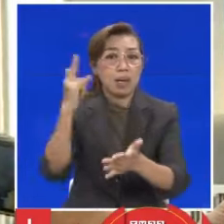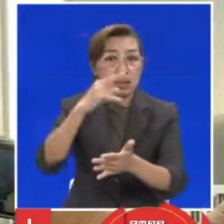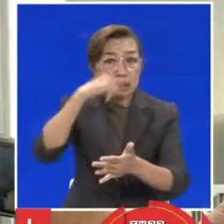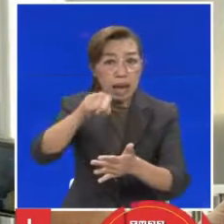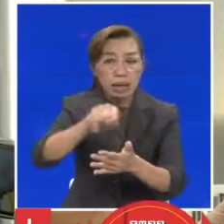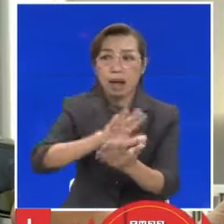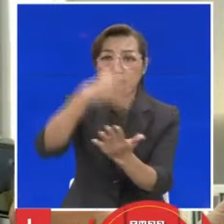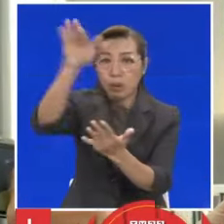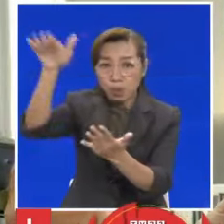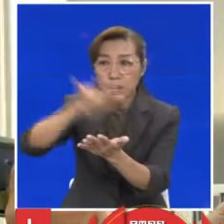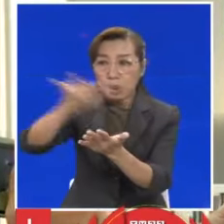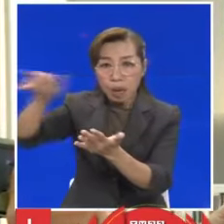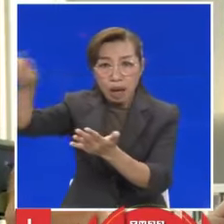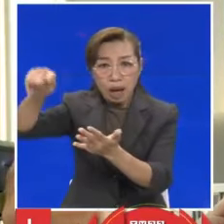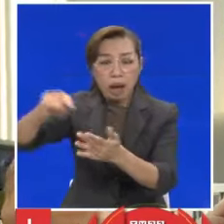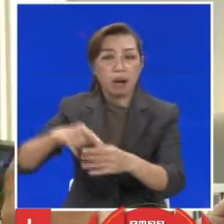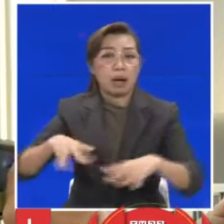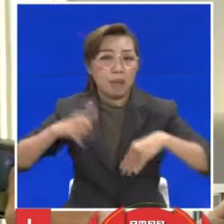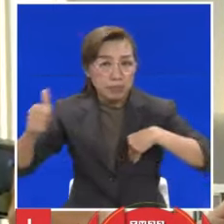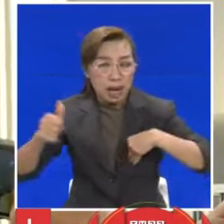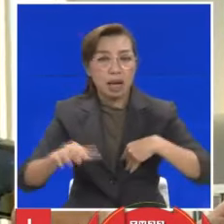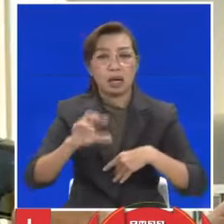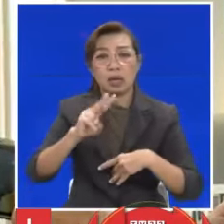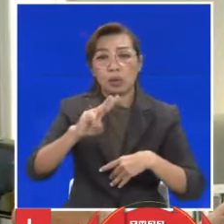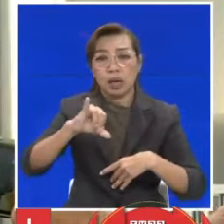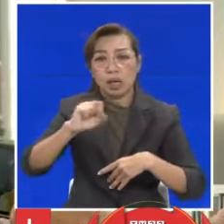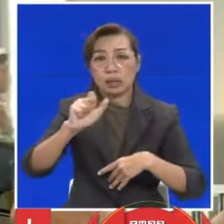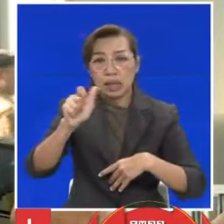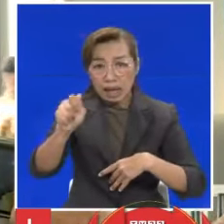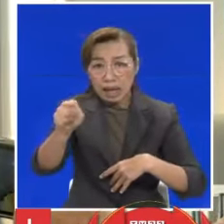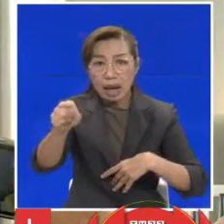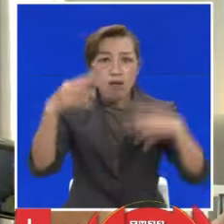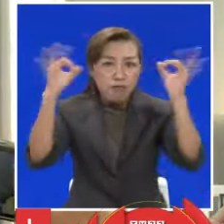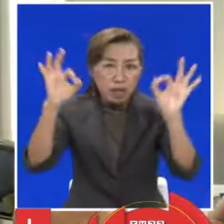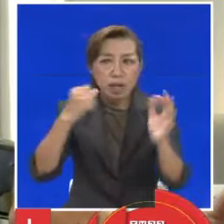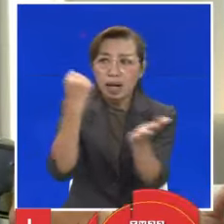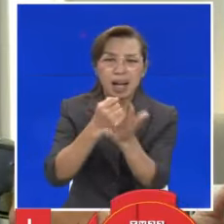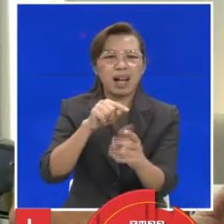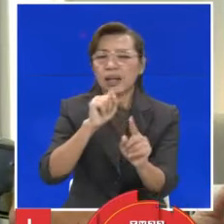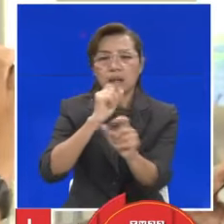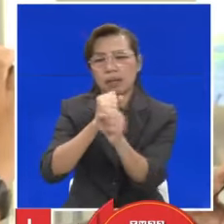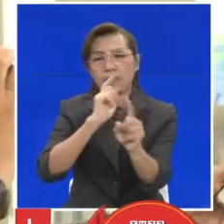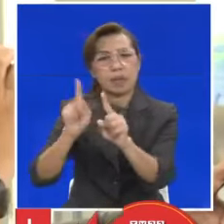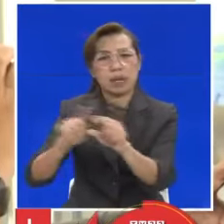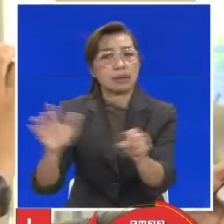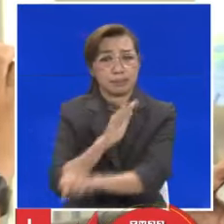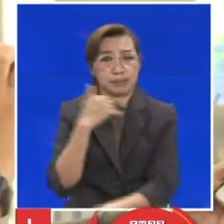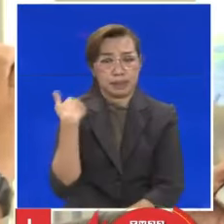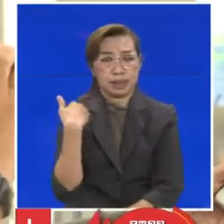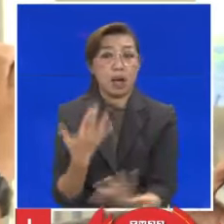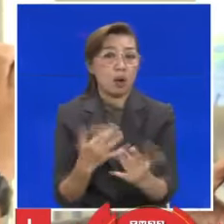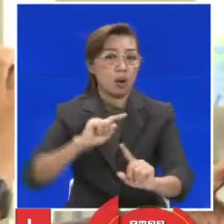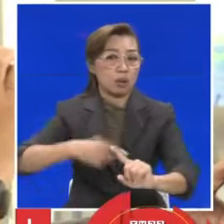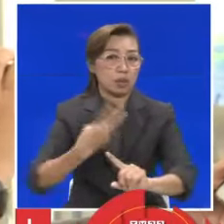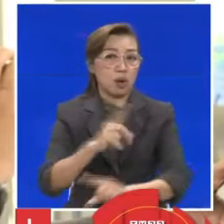ฟรีวีซ่านะครับหรือว่าจะเป็นเชงเก้นซึ่งเราพยายามทำอยู่อีกหลายเรื่องแต่ไม่หมดอ่ะนะครับ นายกบอกว่าเดี๋ยว15